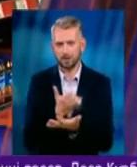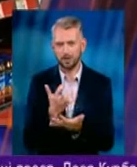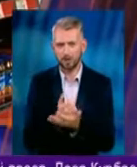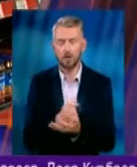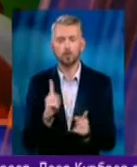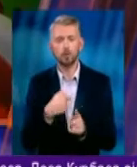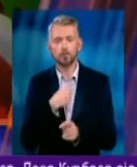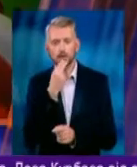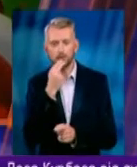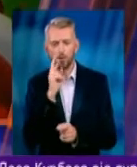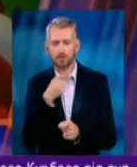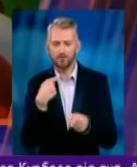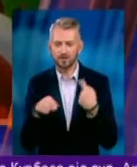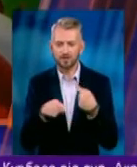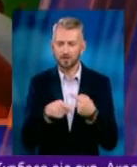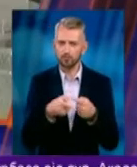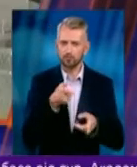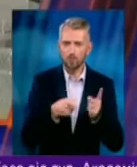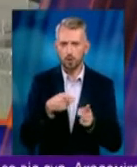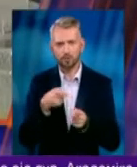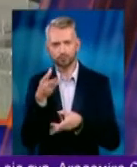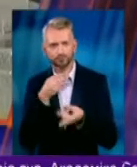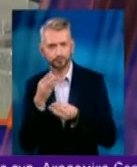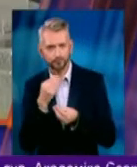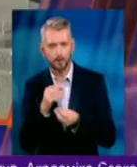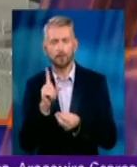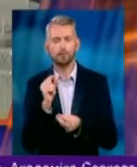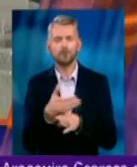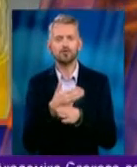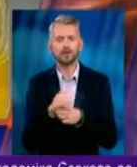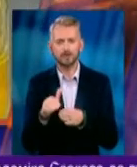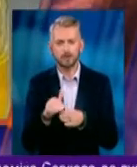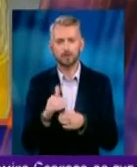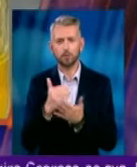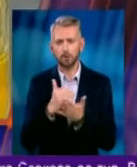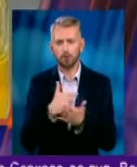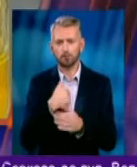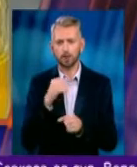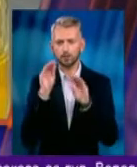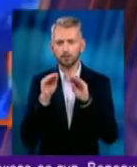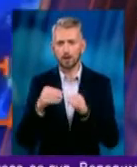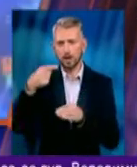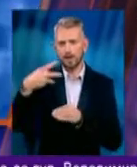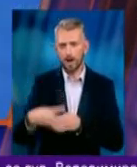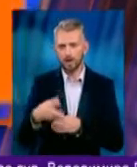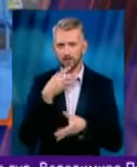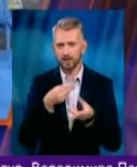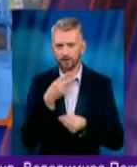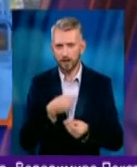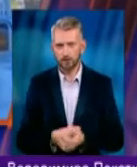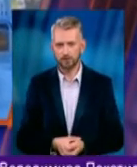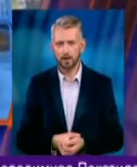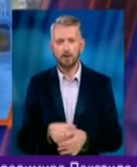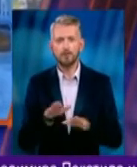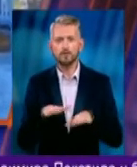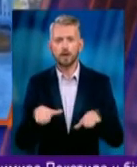і як відрізнити фальсифікат від якісного продукту? В першій частині «Київ Лайфу» ми створимо свій рейтинг фальсифікатів. В